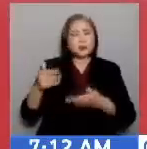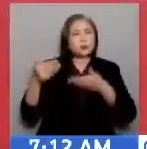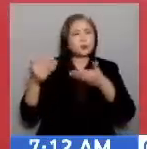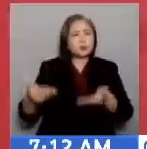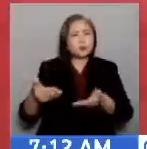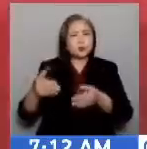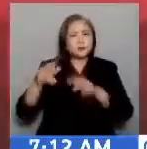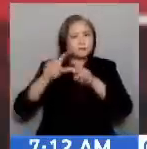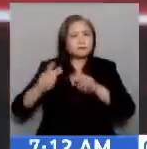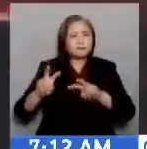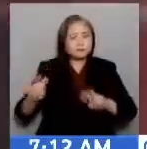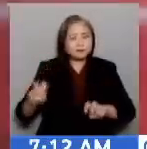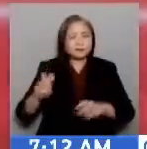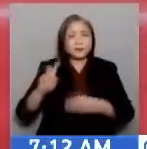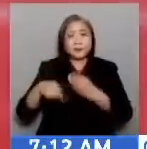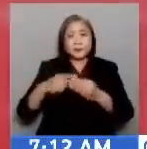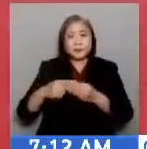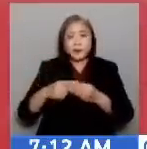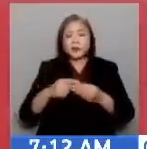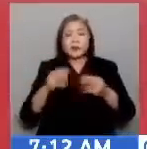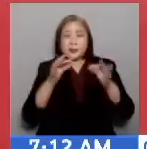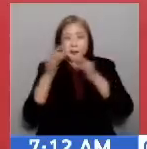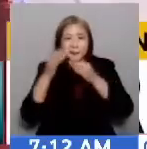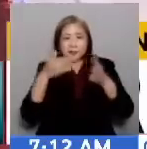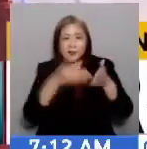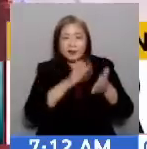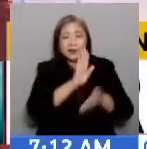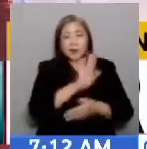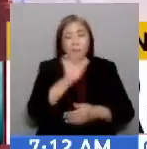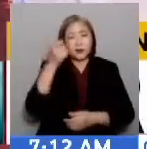sa war on drugs ng kanyang administrasyon.